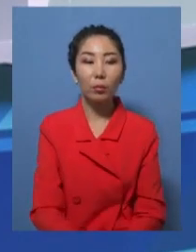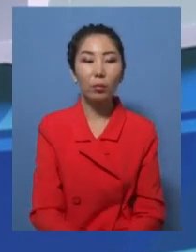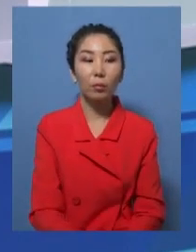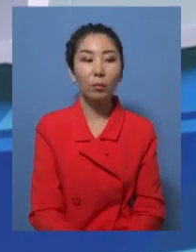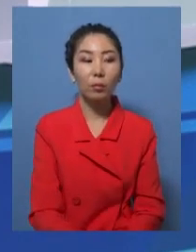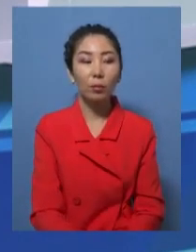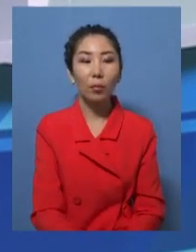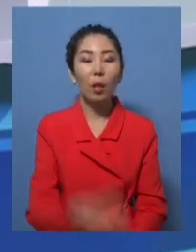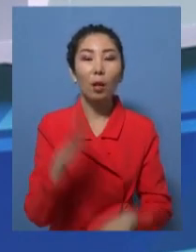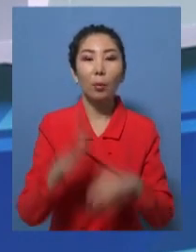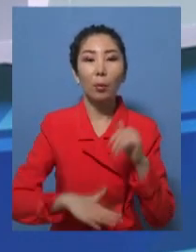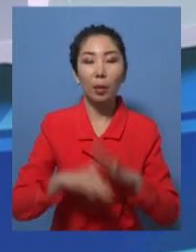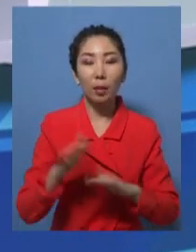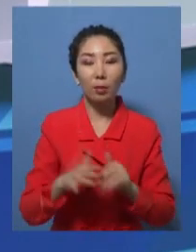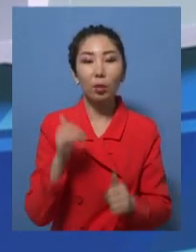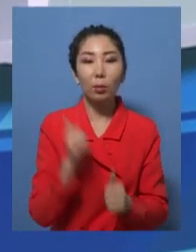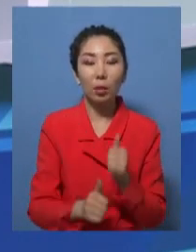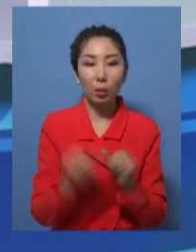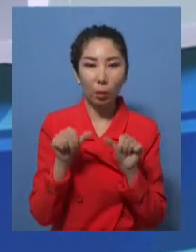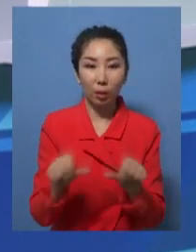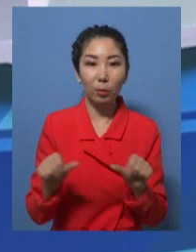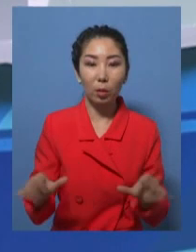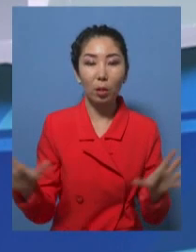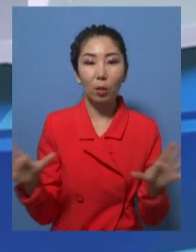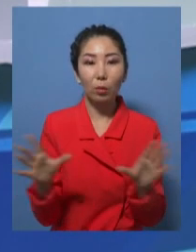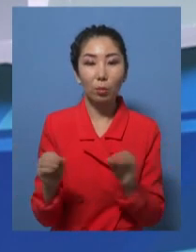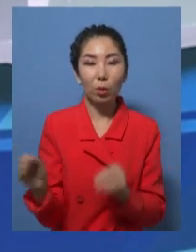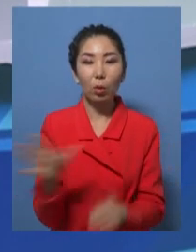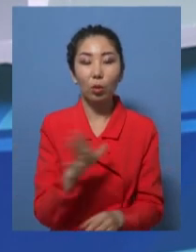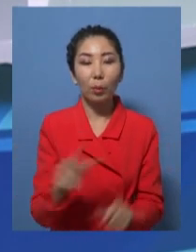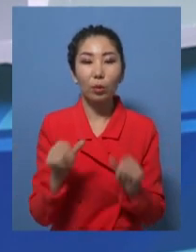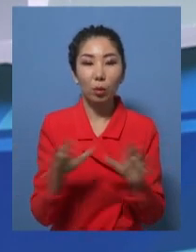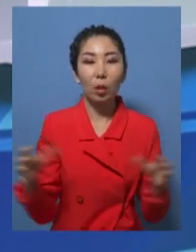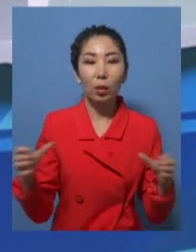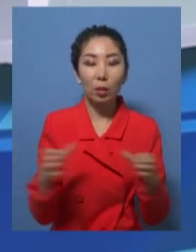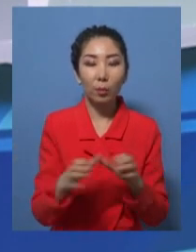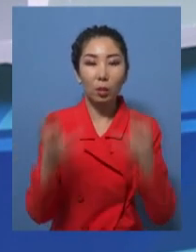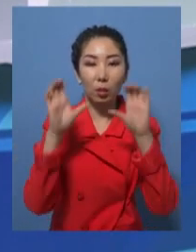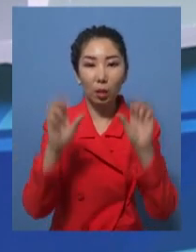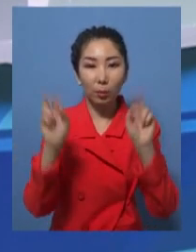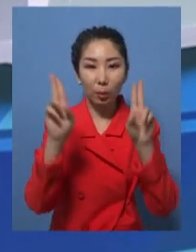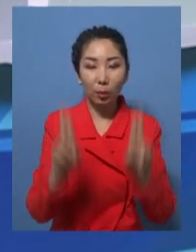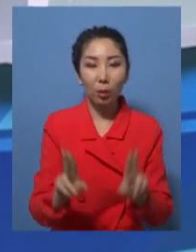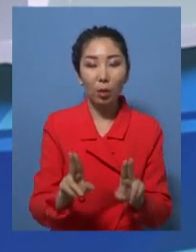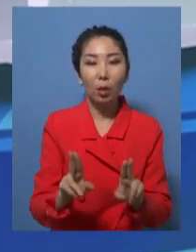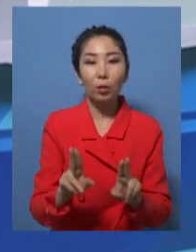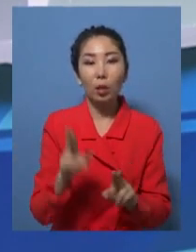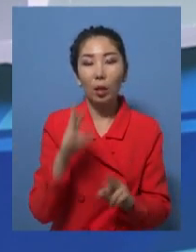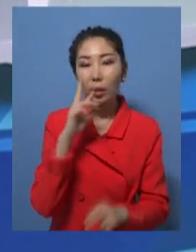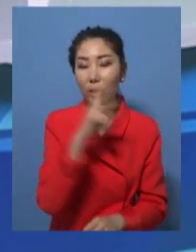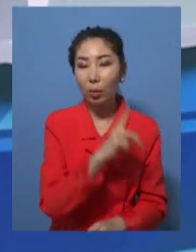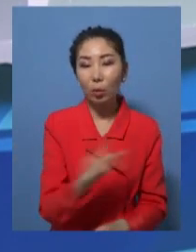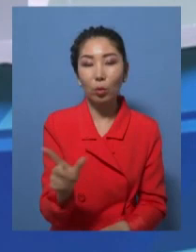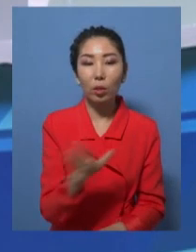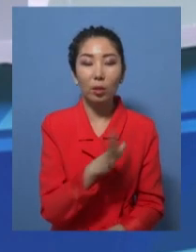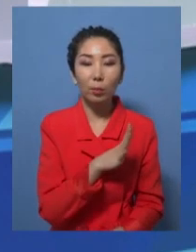жаңағы сол мамандардың конкурстық комиссияның мүшелерінің комиссия құрамының заңды талаптарын білмеуінен орын алып осында